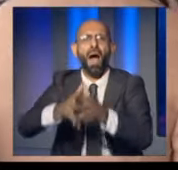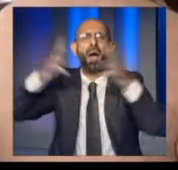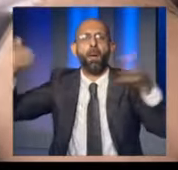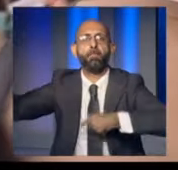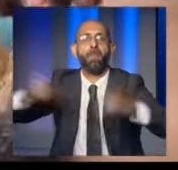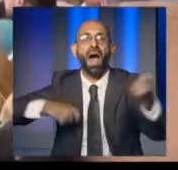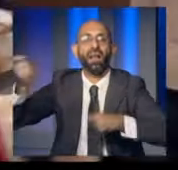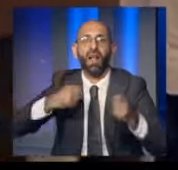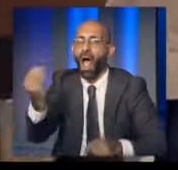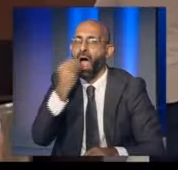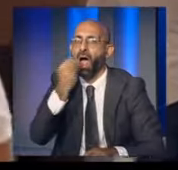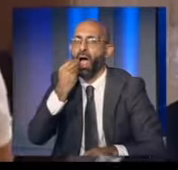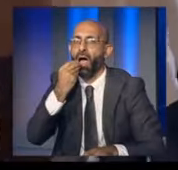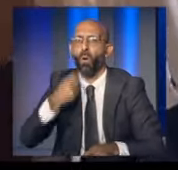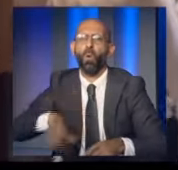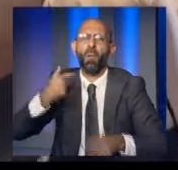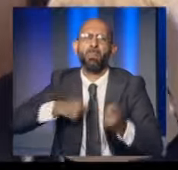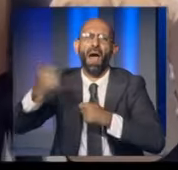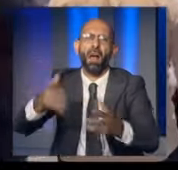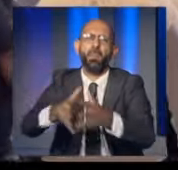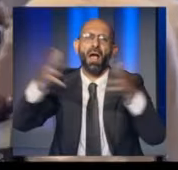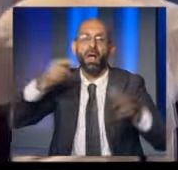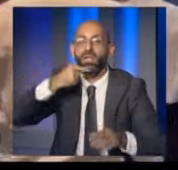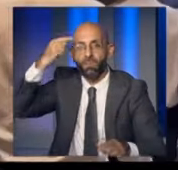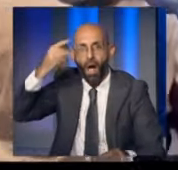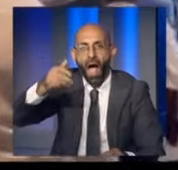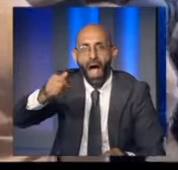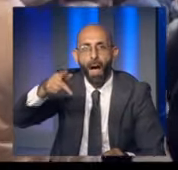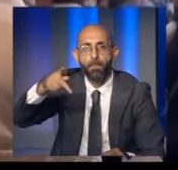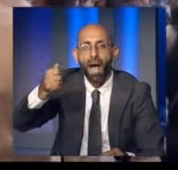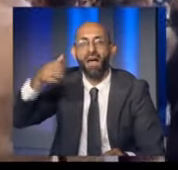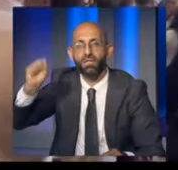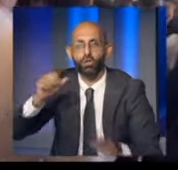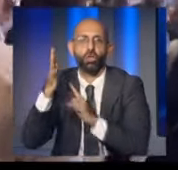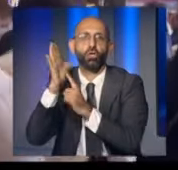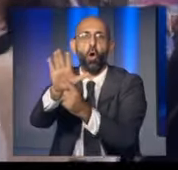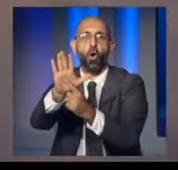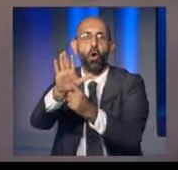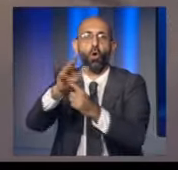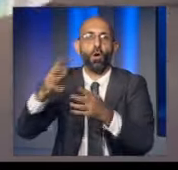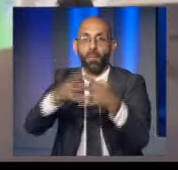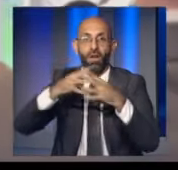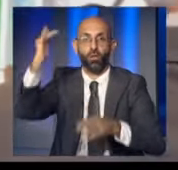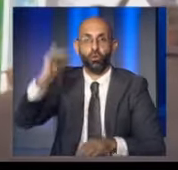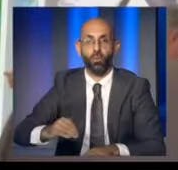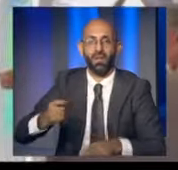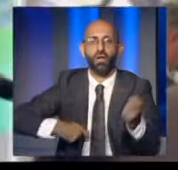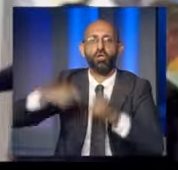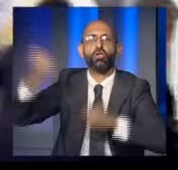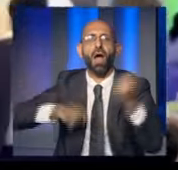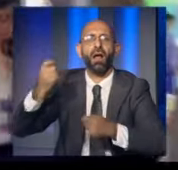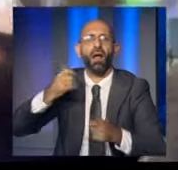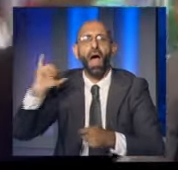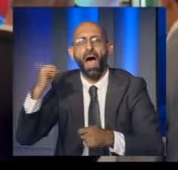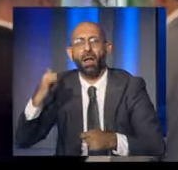في أكبر معرض للمنتجات الغذائية في أمريكا الجنوبية أباس شو، وذلك بالتعاون مع غرفة